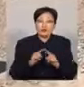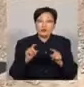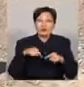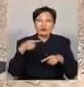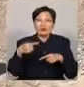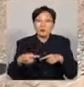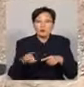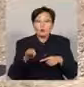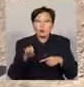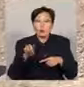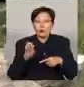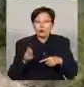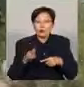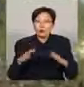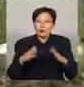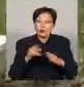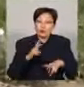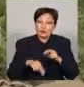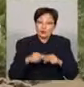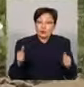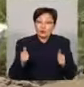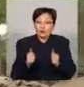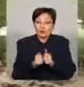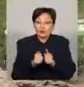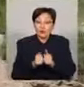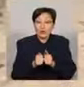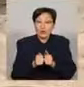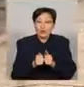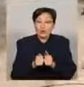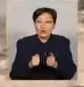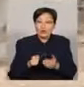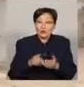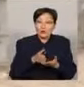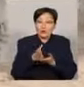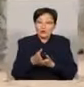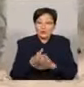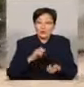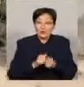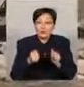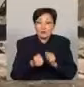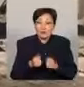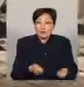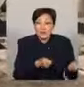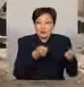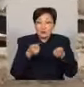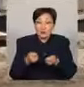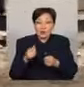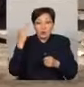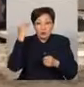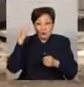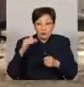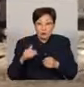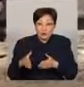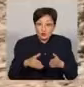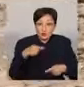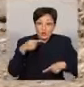қалған Тойғанбек Жәнібек баспанасын тұрғызу үшін көршісінің қорасынан өтіп жүр. Сондықтан тас құмын алыстан арбамен тасып, бөтеннің босағасы арқылы